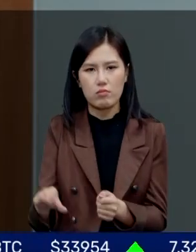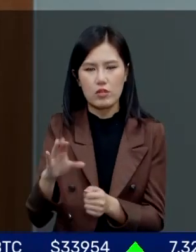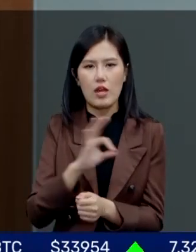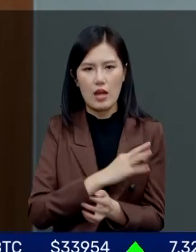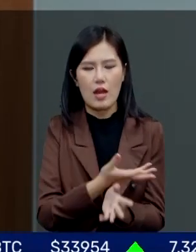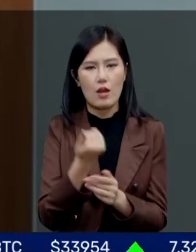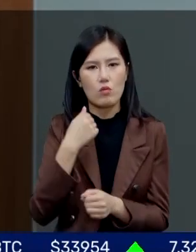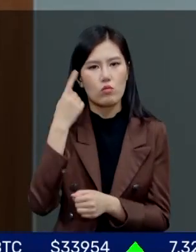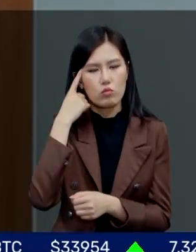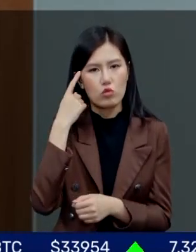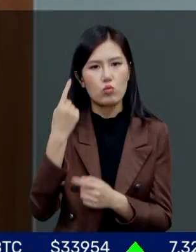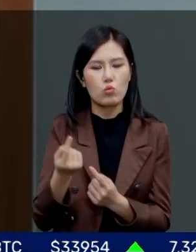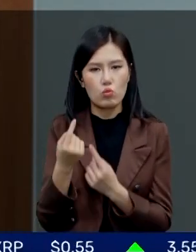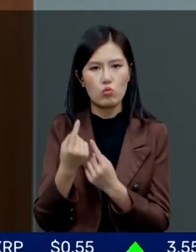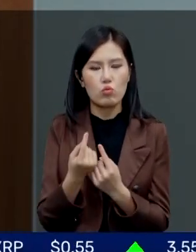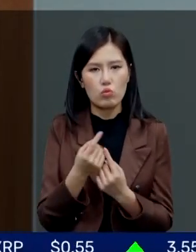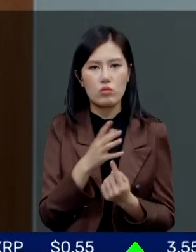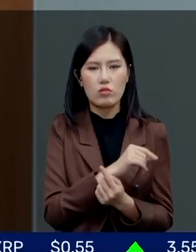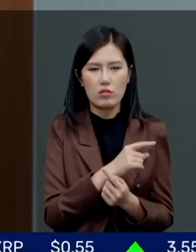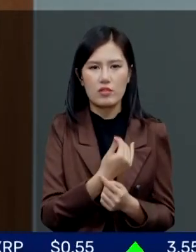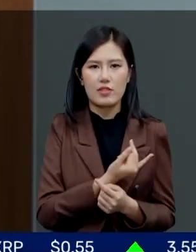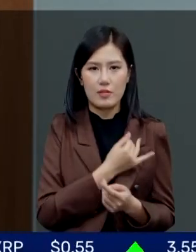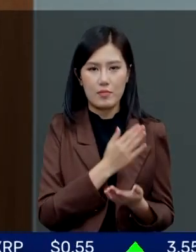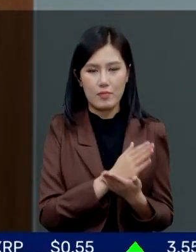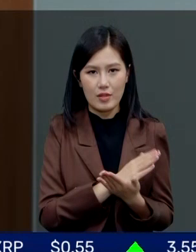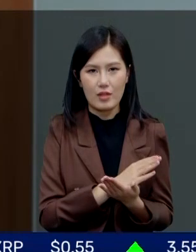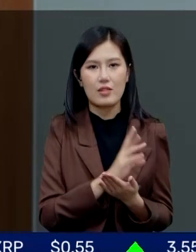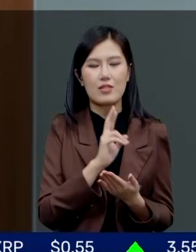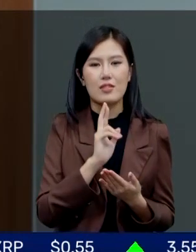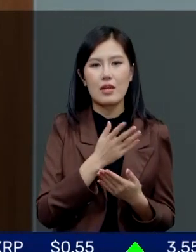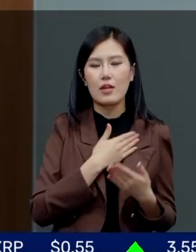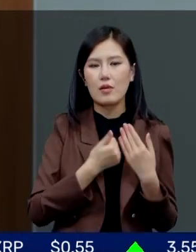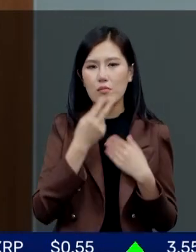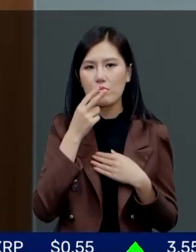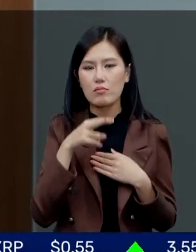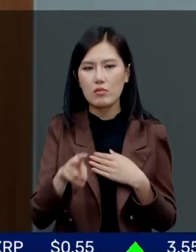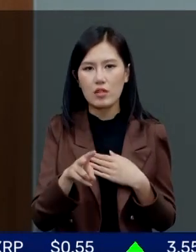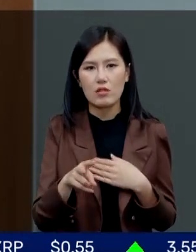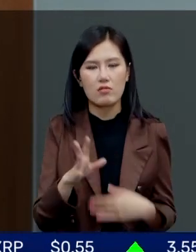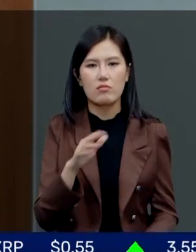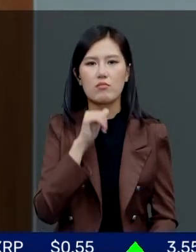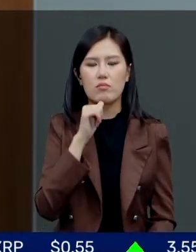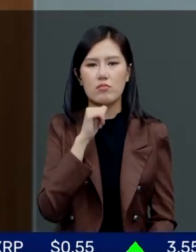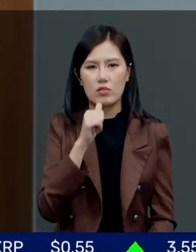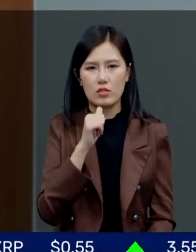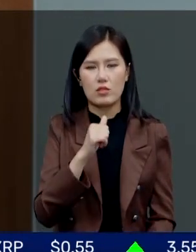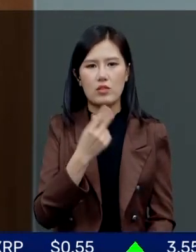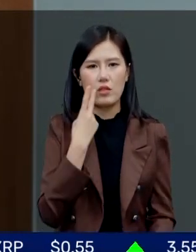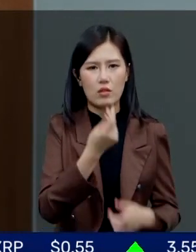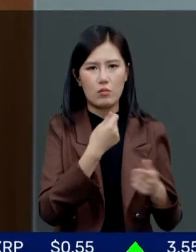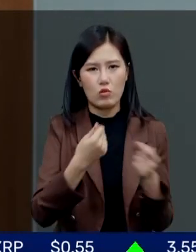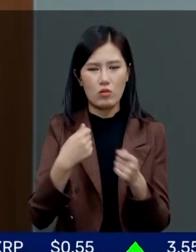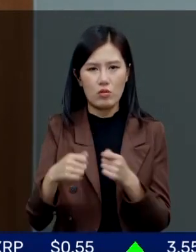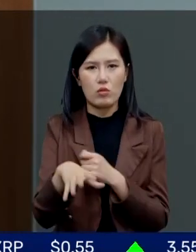хүлээлттэй байгаа. Энэ нь бол өнөөдрийн нөхцөл байдлыг бас нийгмийн даатгалын өнөөгийн тогтолцоонд дарамт болсон а